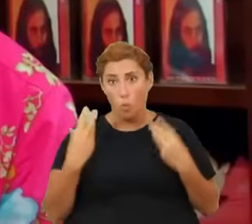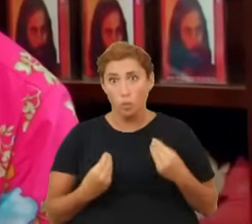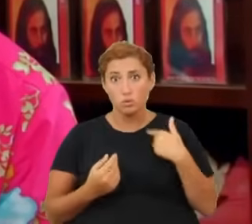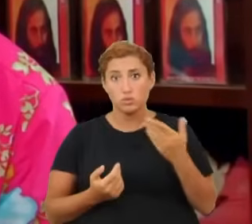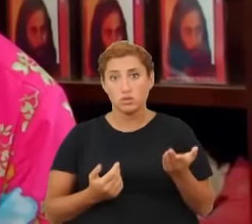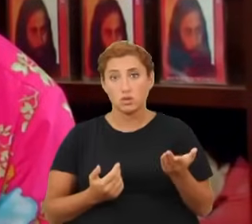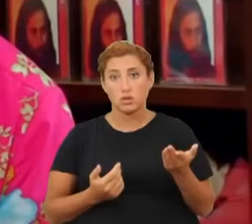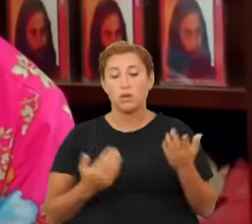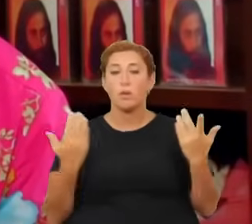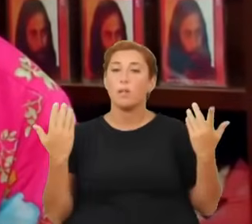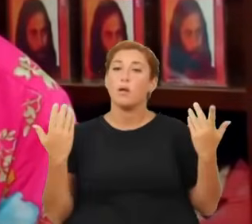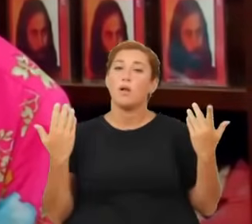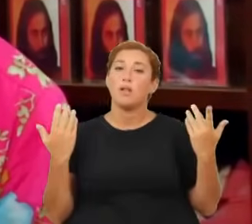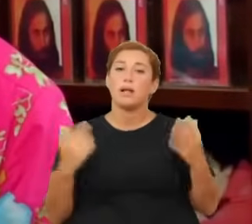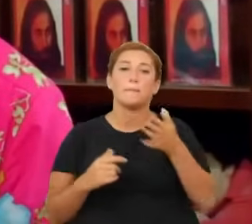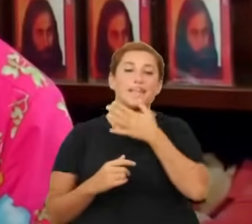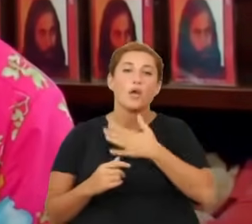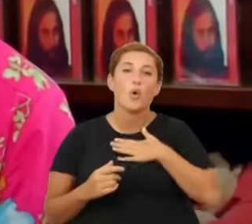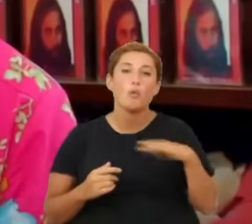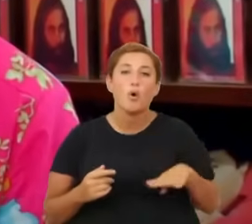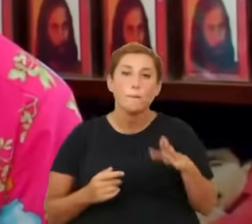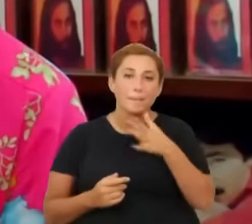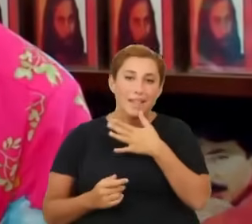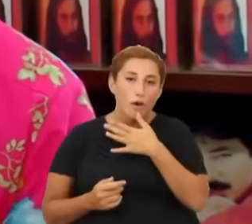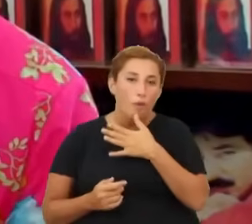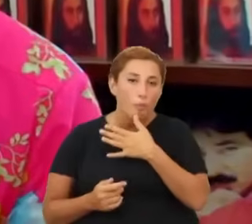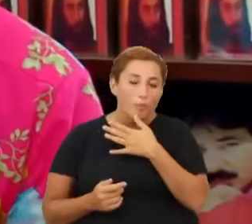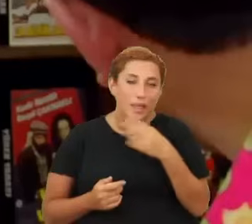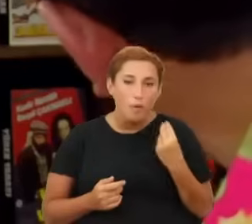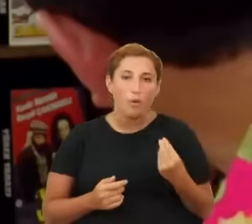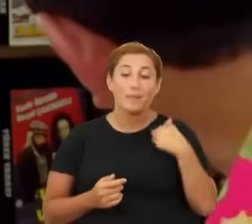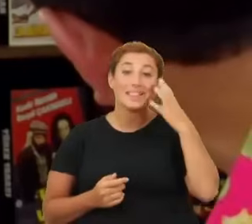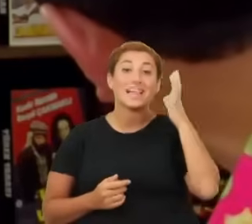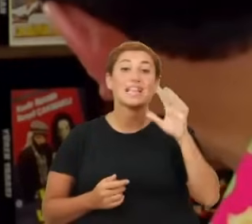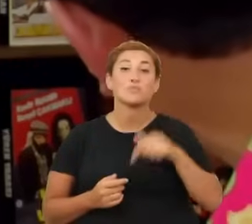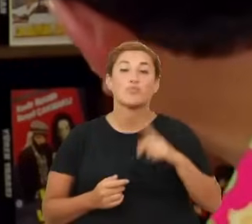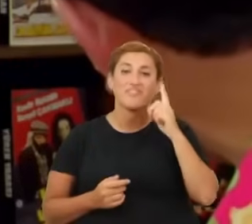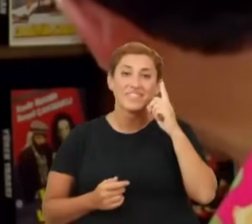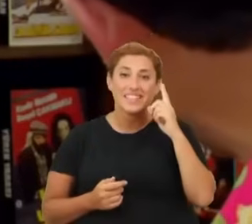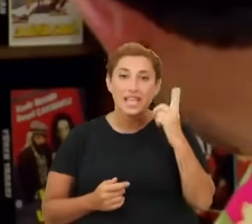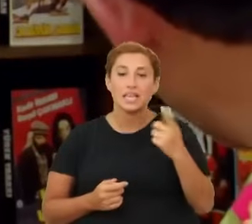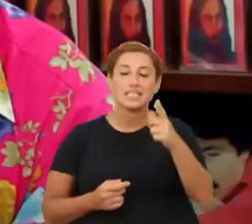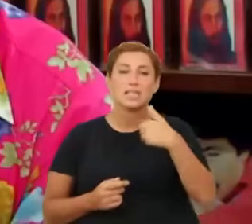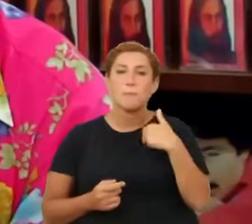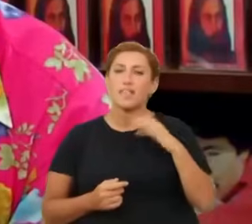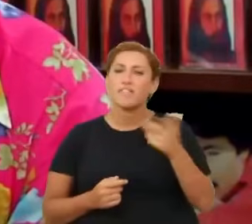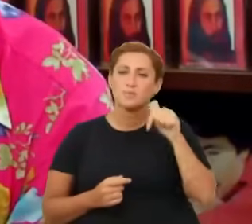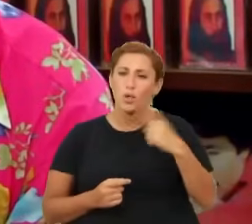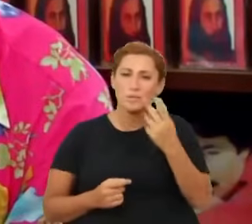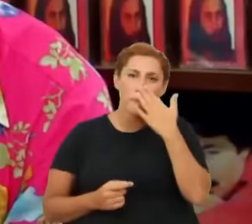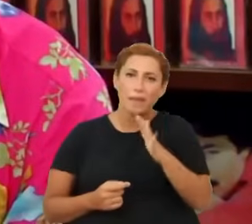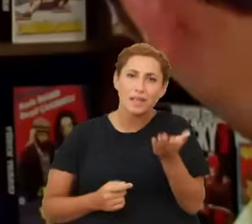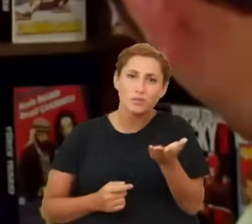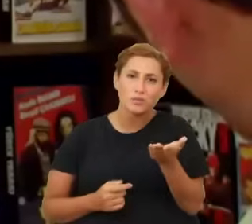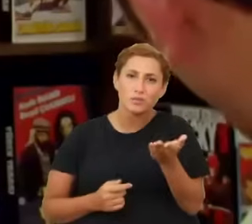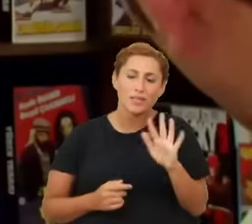da... Allah Allah, biliyorum oğlum, biliyorum ya, biliyorum ya. Beni delirtme butik. Ya sen benden nasıl böyle bir şey